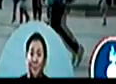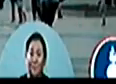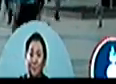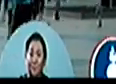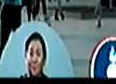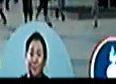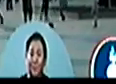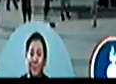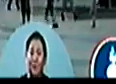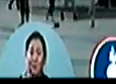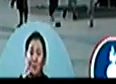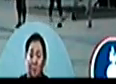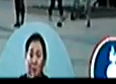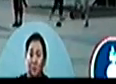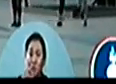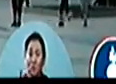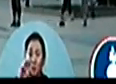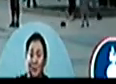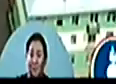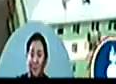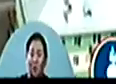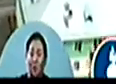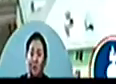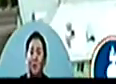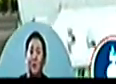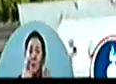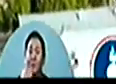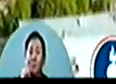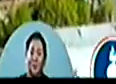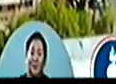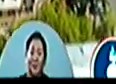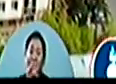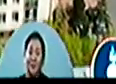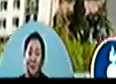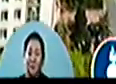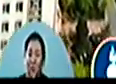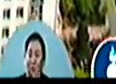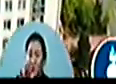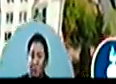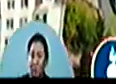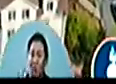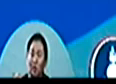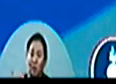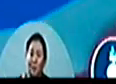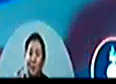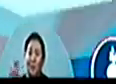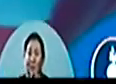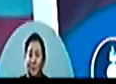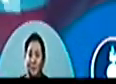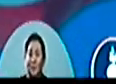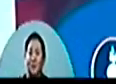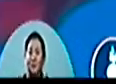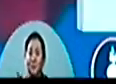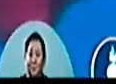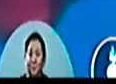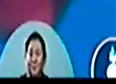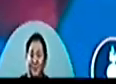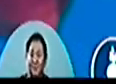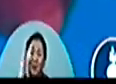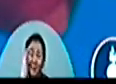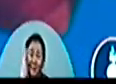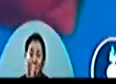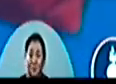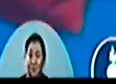орлогыг хамгаалсаар буй шийдлүүдийг улам сайжруулах. Шин арга зам, шин технологи нэвтрүүлэхийн тулд өрх бүр өсөлт хэмээх